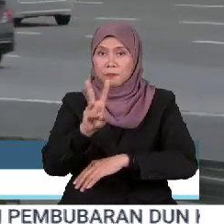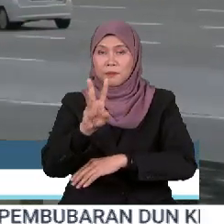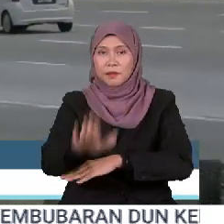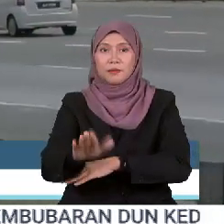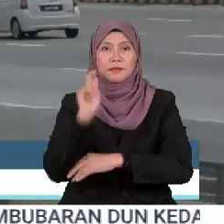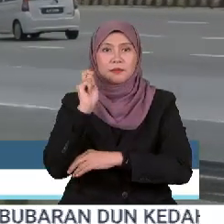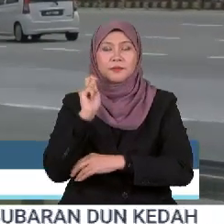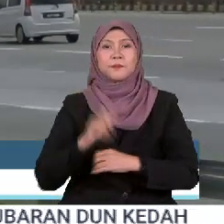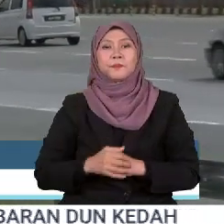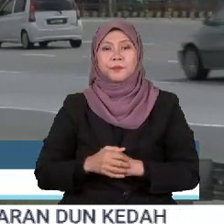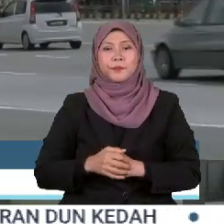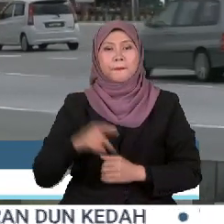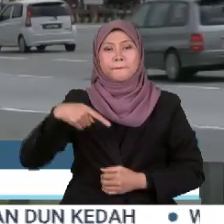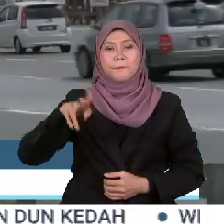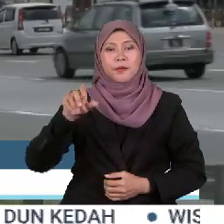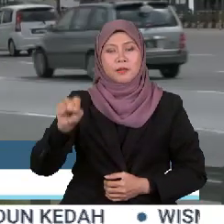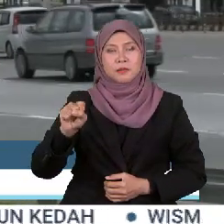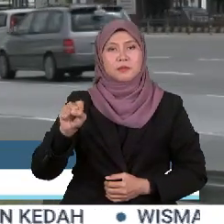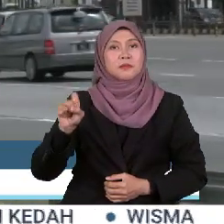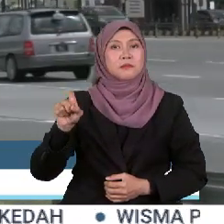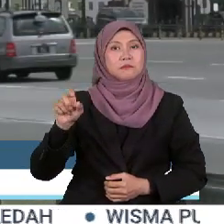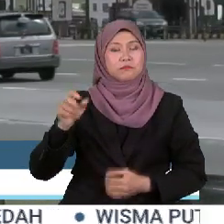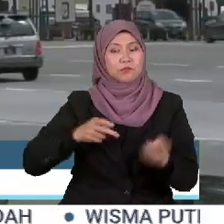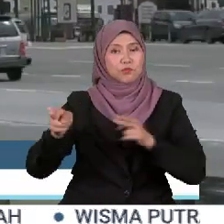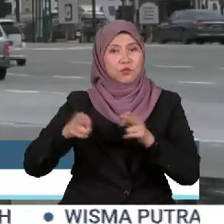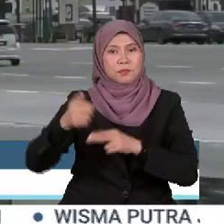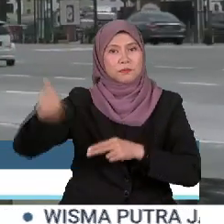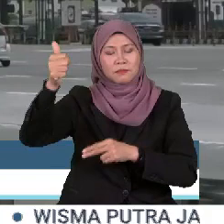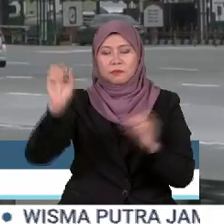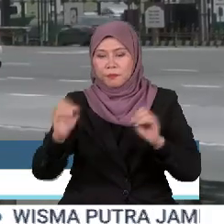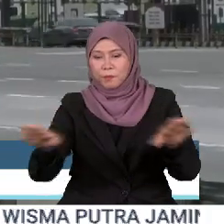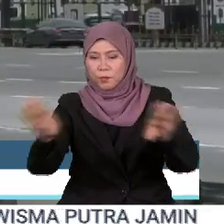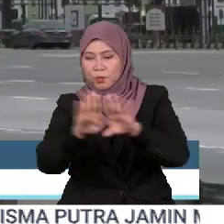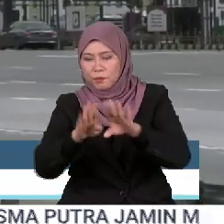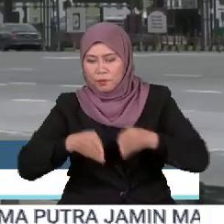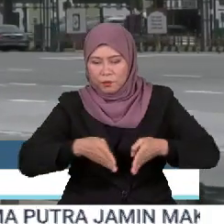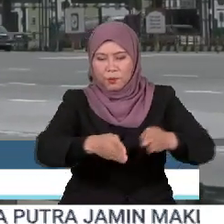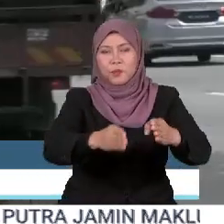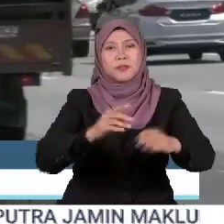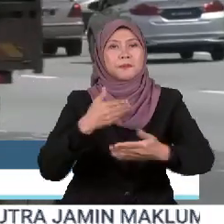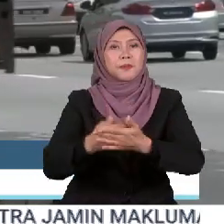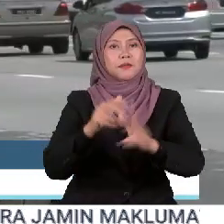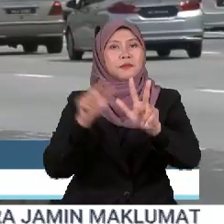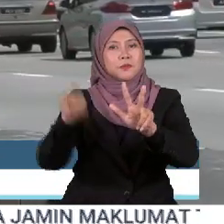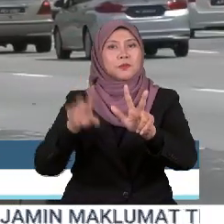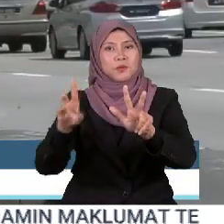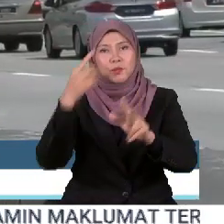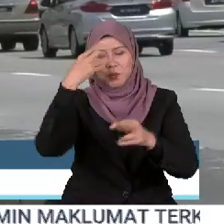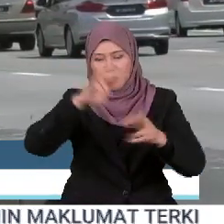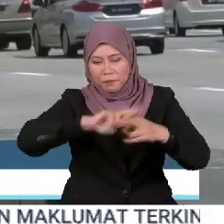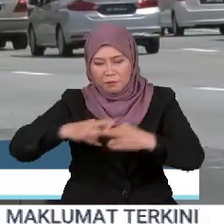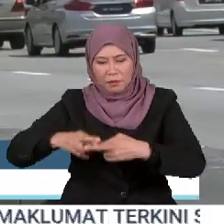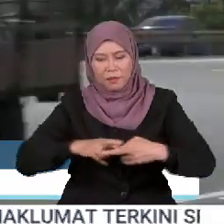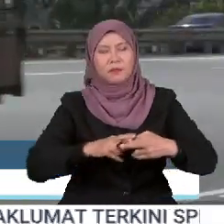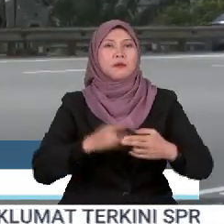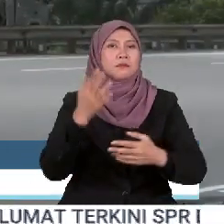lancengurus seks plusayuloh an lorong dilakukan hingga 3 julai untuk kerja penyelenggaraan